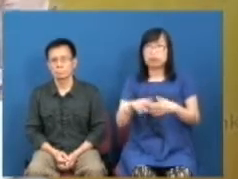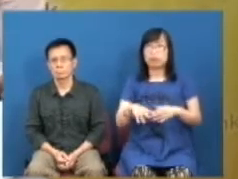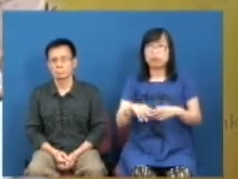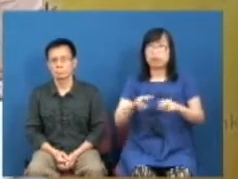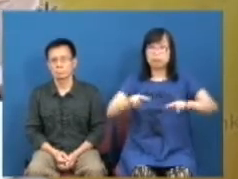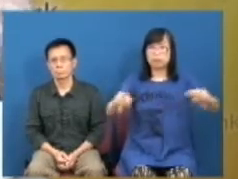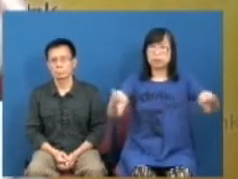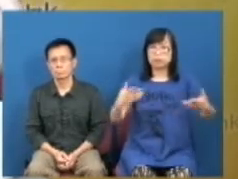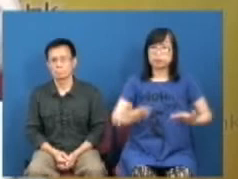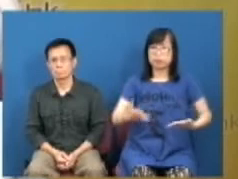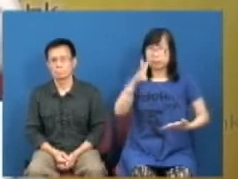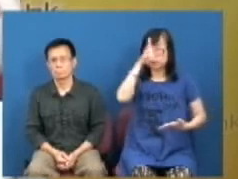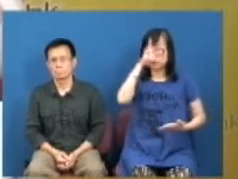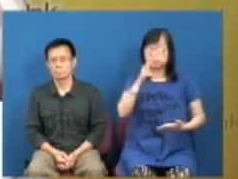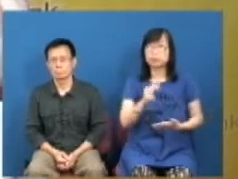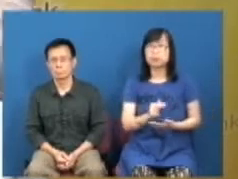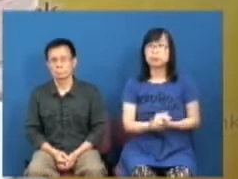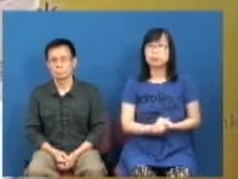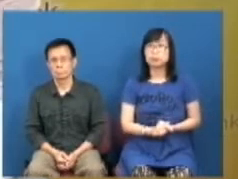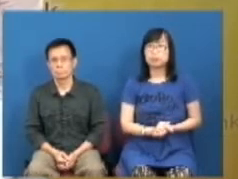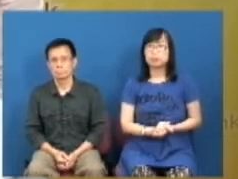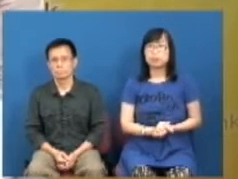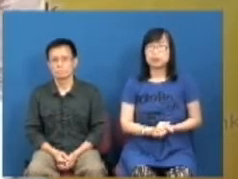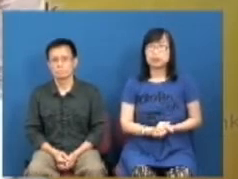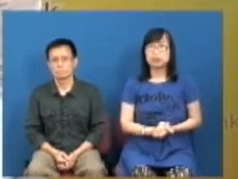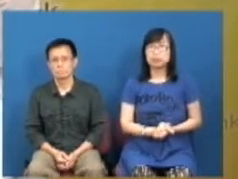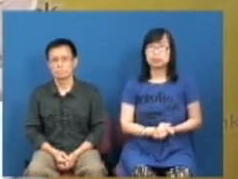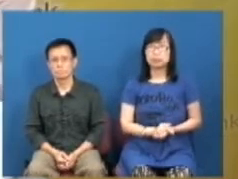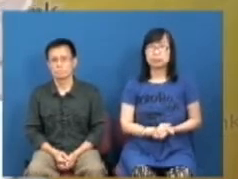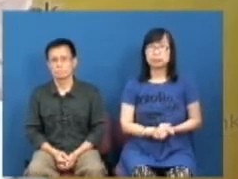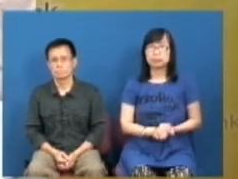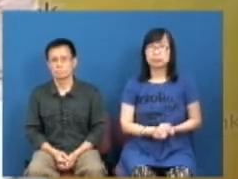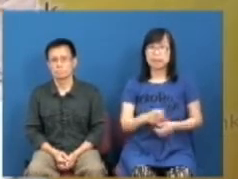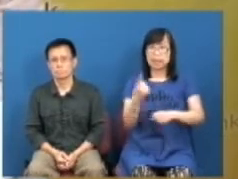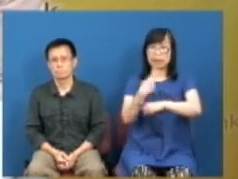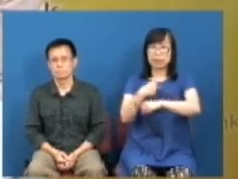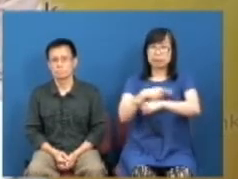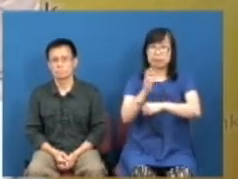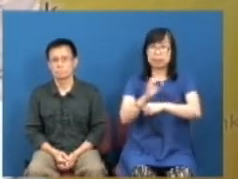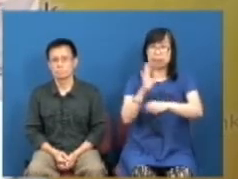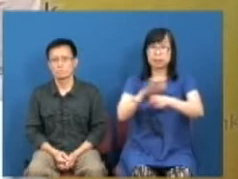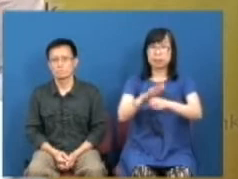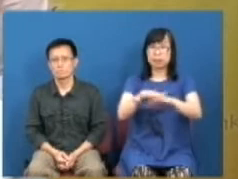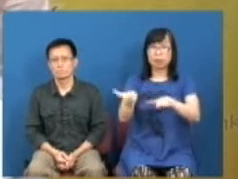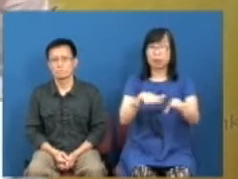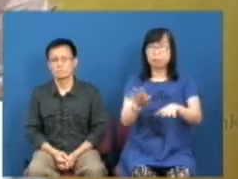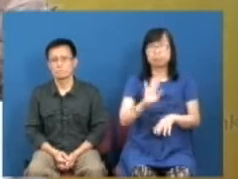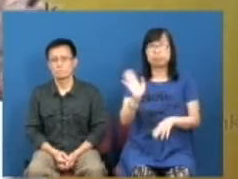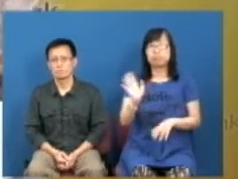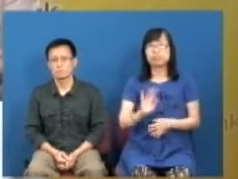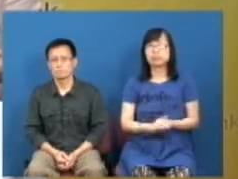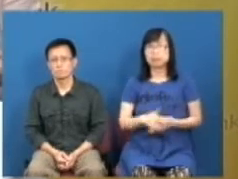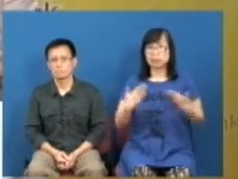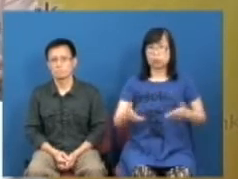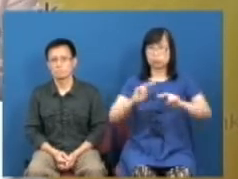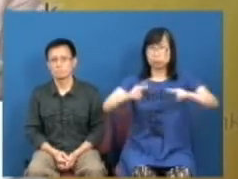家咧政府咧就咁樣嘅，而家咧我哋因為暫時唔肯填海嘛， 咁變咗咧，你發